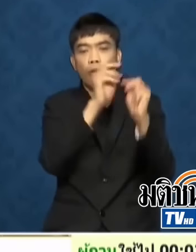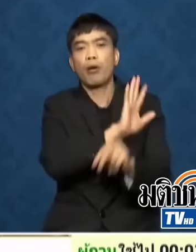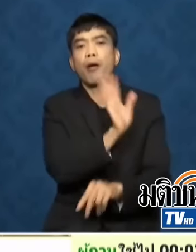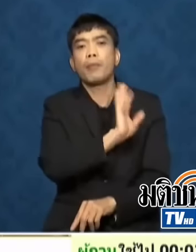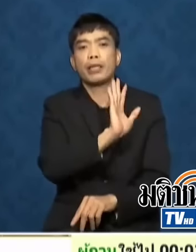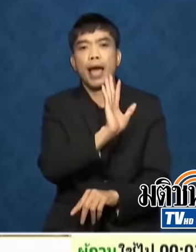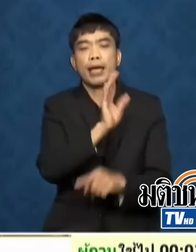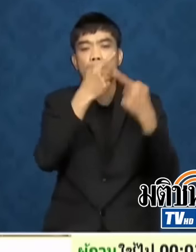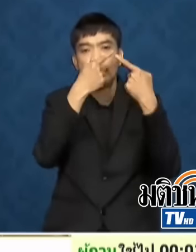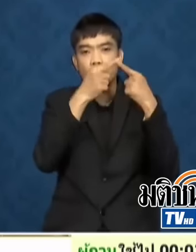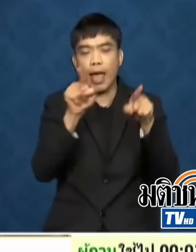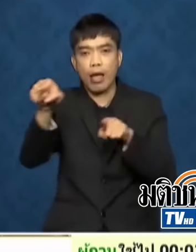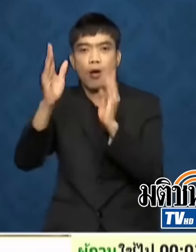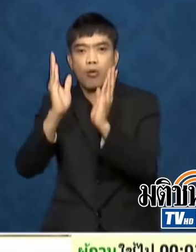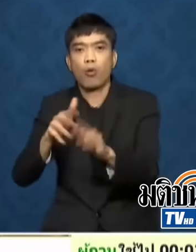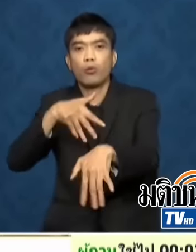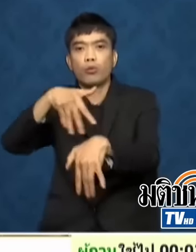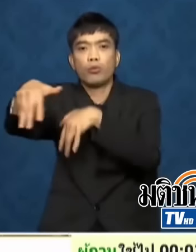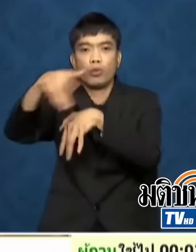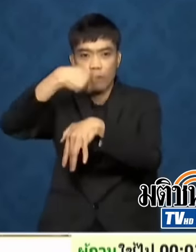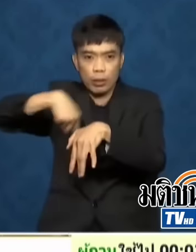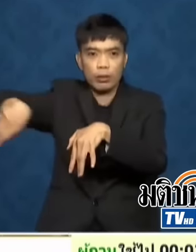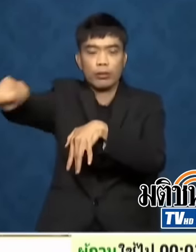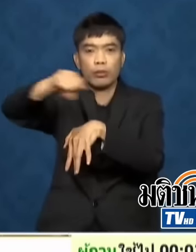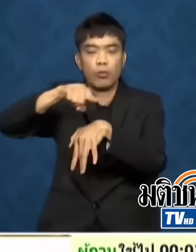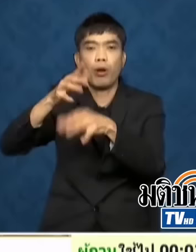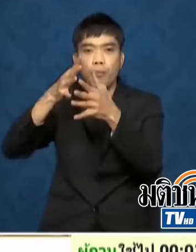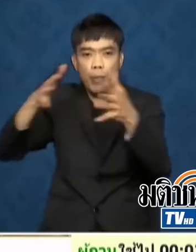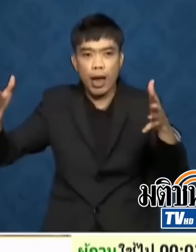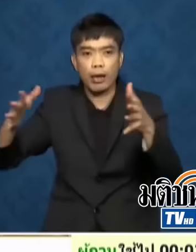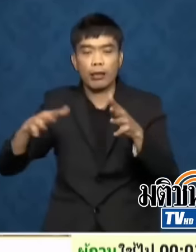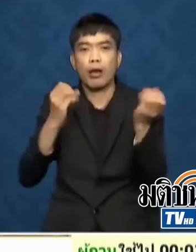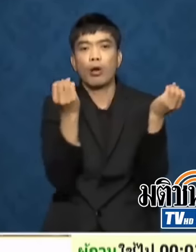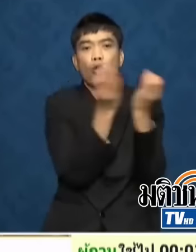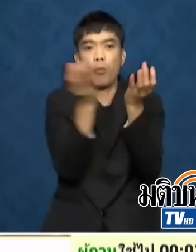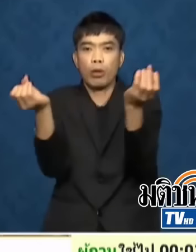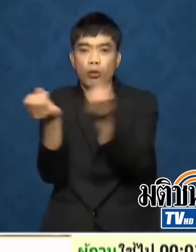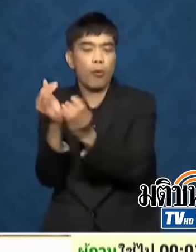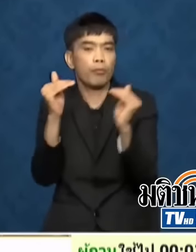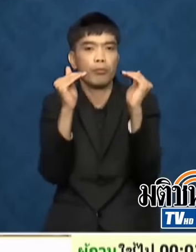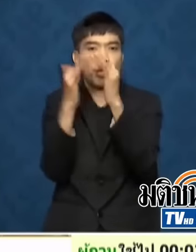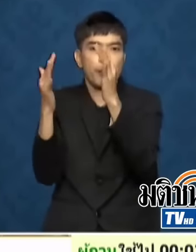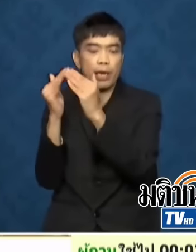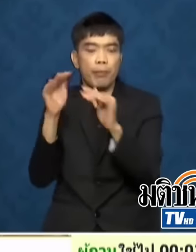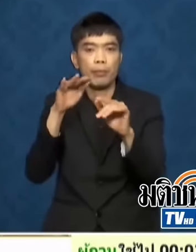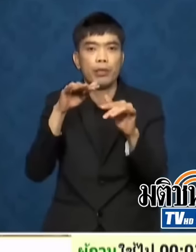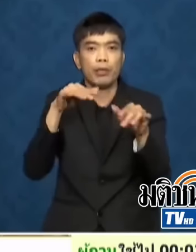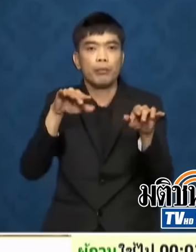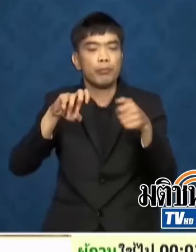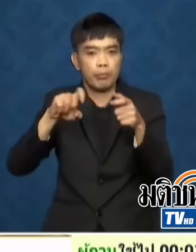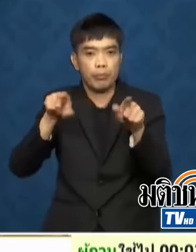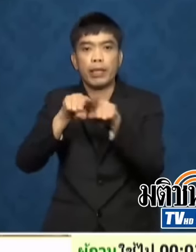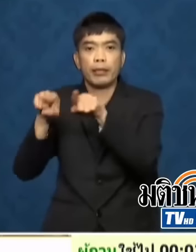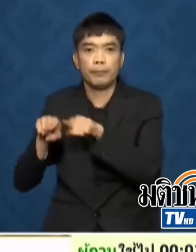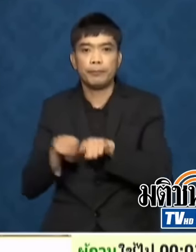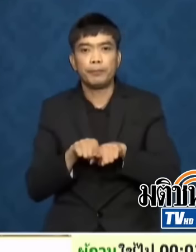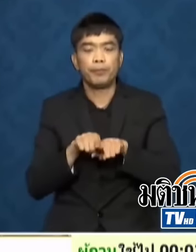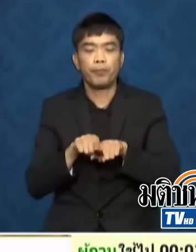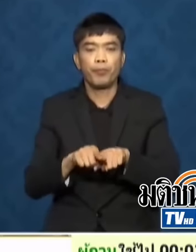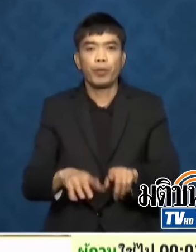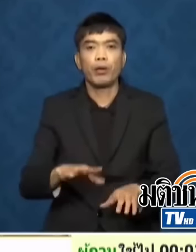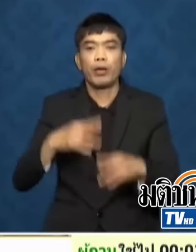แต่พี่น้องประชาชนอีกจำนวนมากก็ได้รับความไม่เป็นธรรมในลักษณะเดียวกันการ